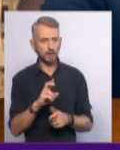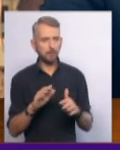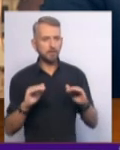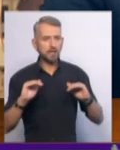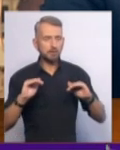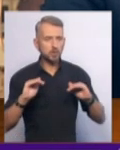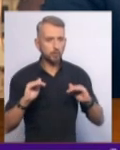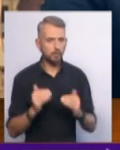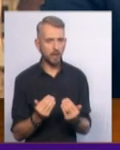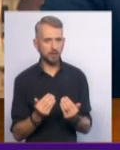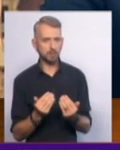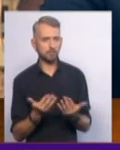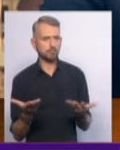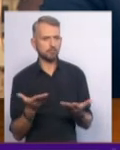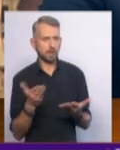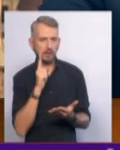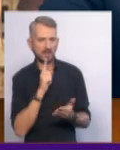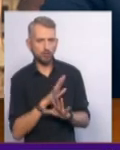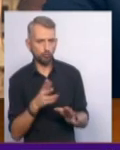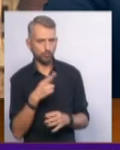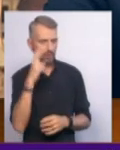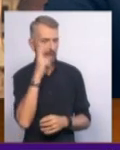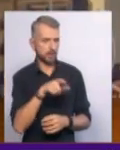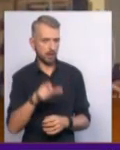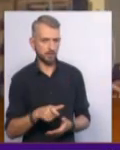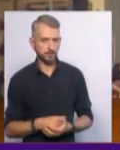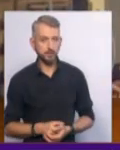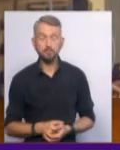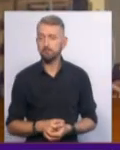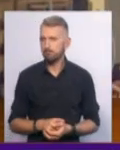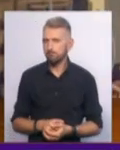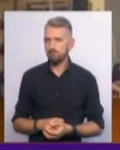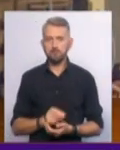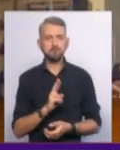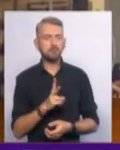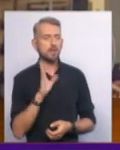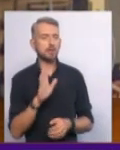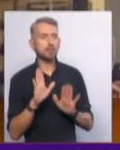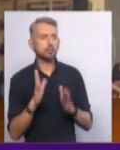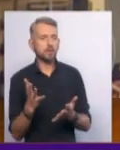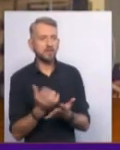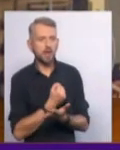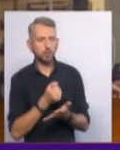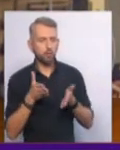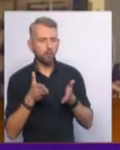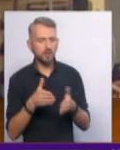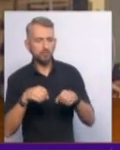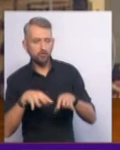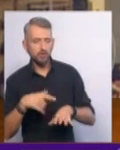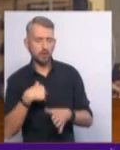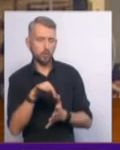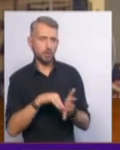мінімізувати якісь незручності для киян. Угу. Як тільки буде знайдено вихід і рішення, я одразу